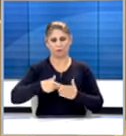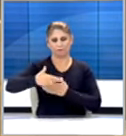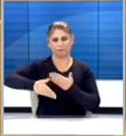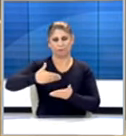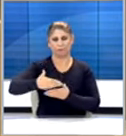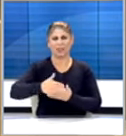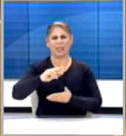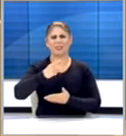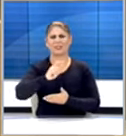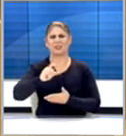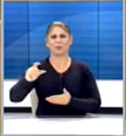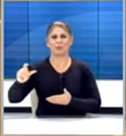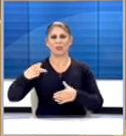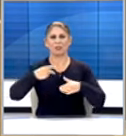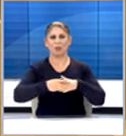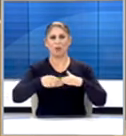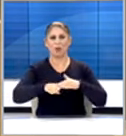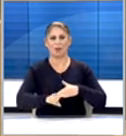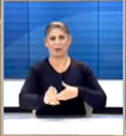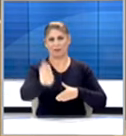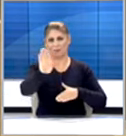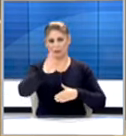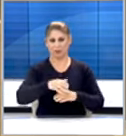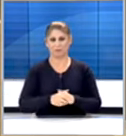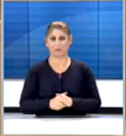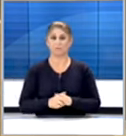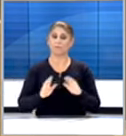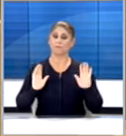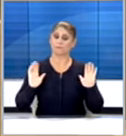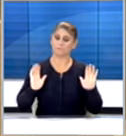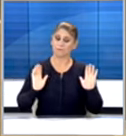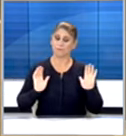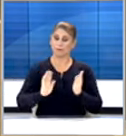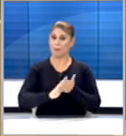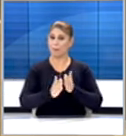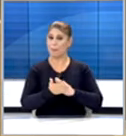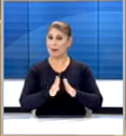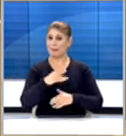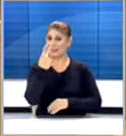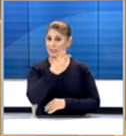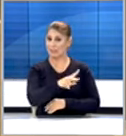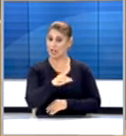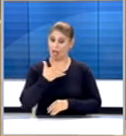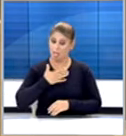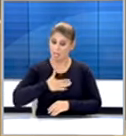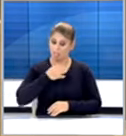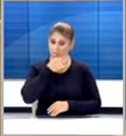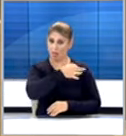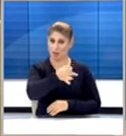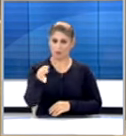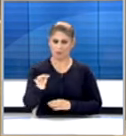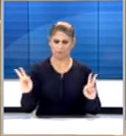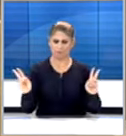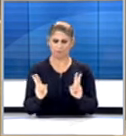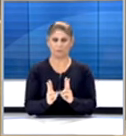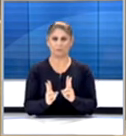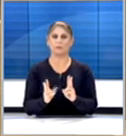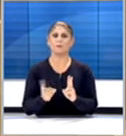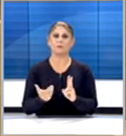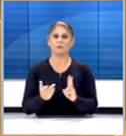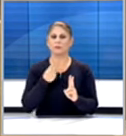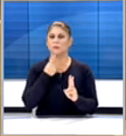των δισεκατομμυρίων του Ταμείου Ανάκαμψης. Όμως τα πεπραγμένα σας, αν θέλετε να τα περιγράψουμε σε λίγες λέξεις,